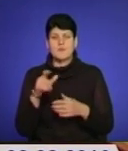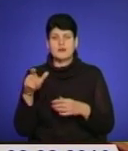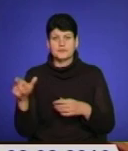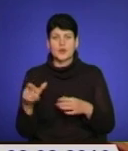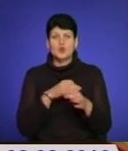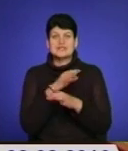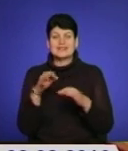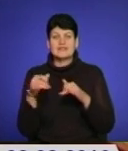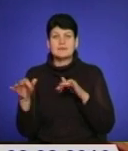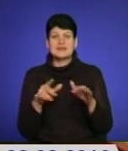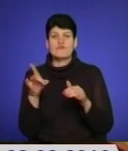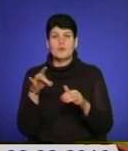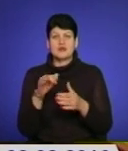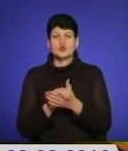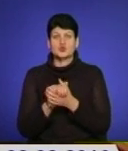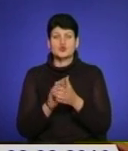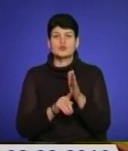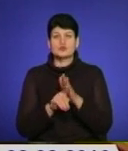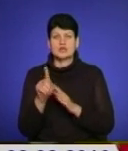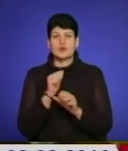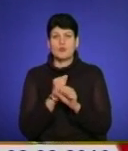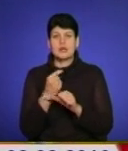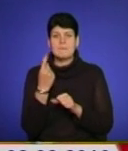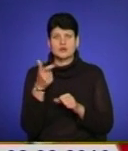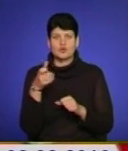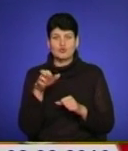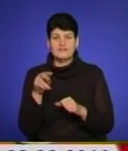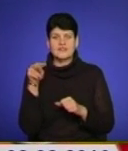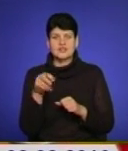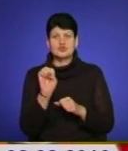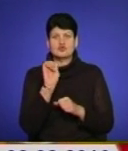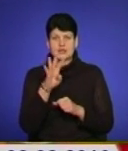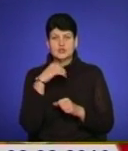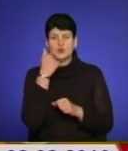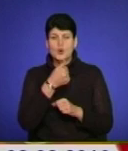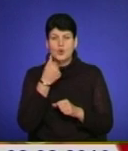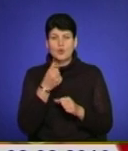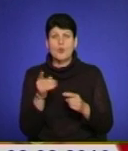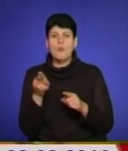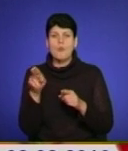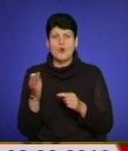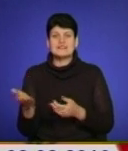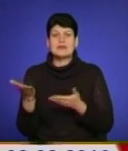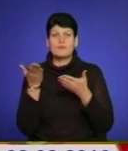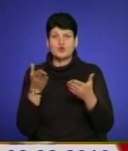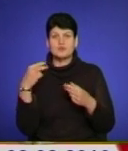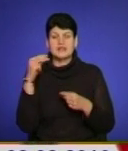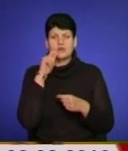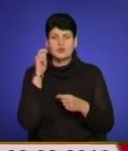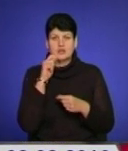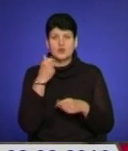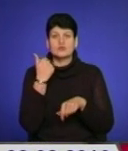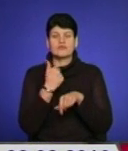Консультативна місія Європейського Союзу почала роботу 1 грудня 2014 року по запрошенню президента України.